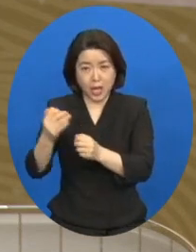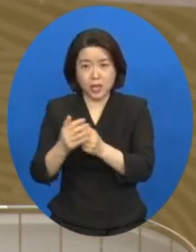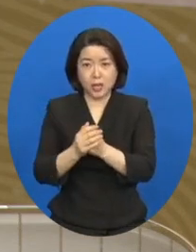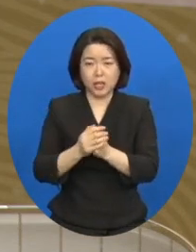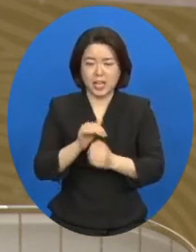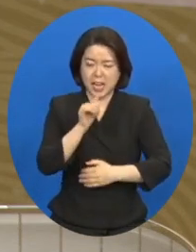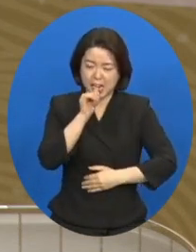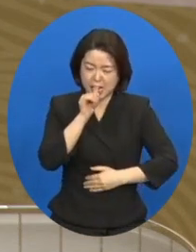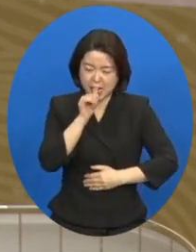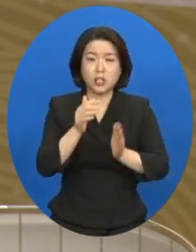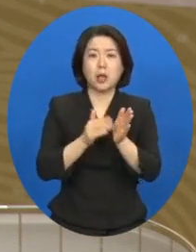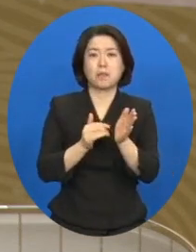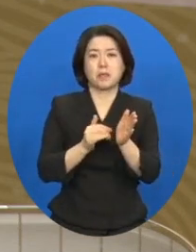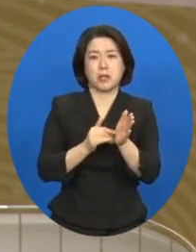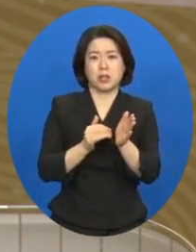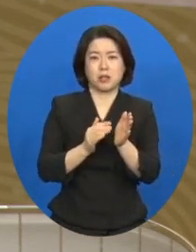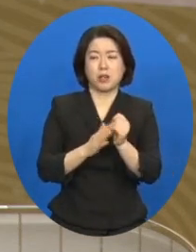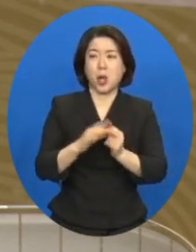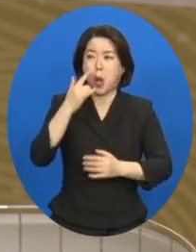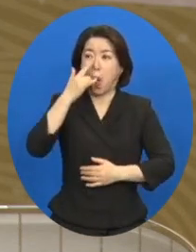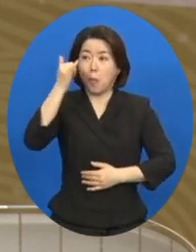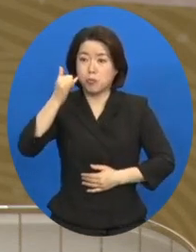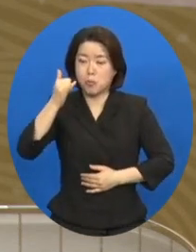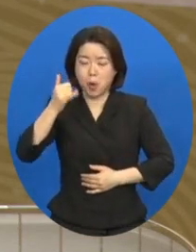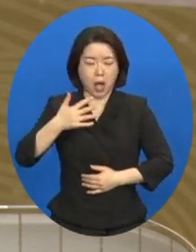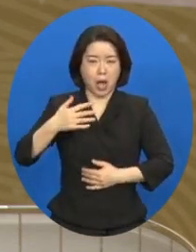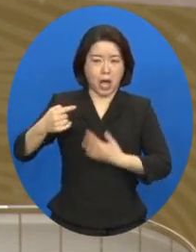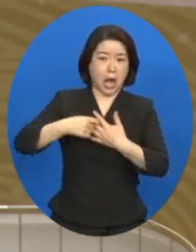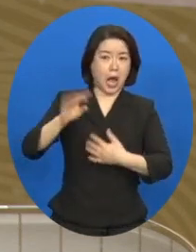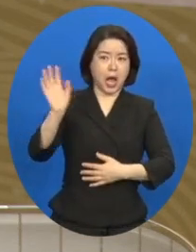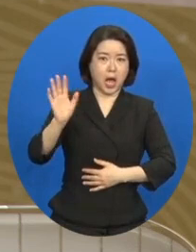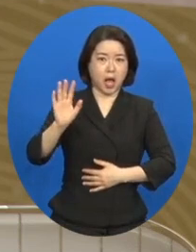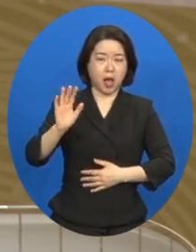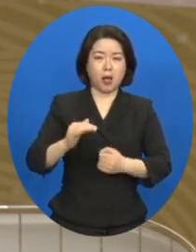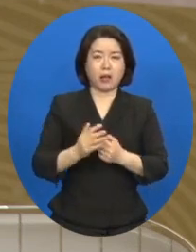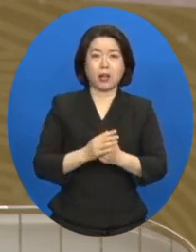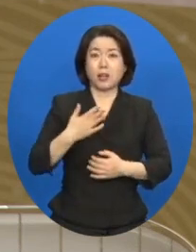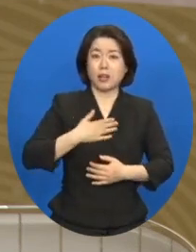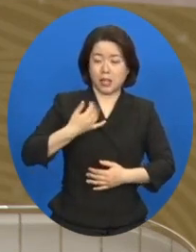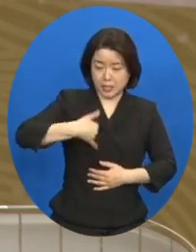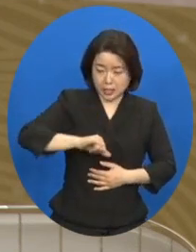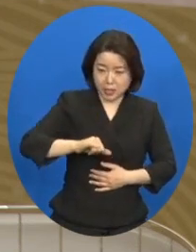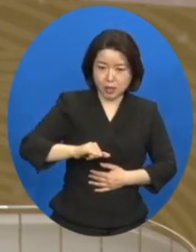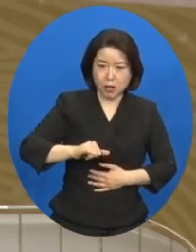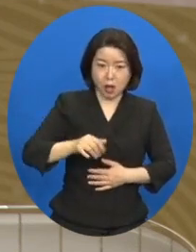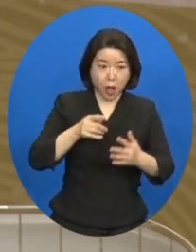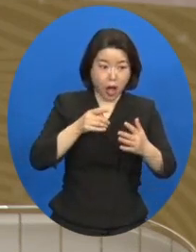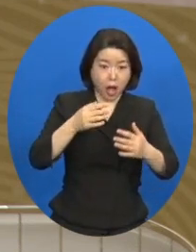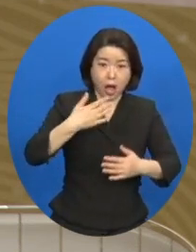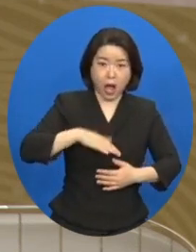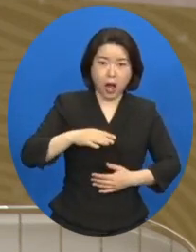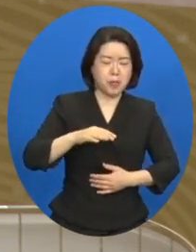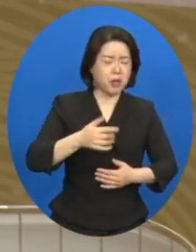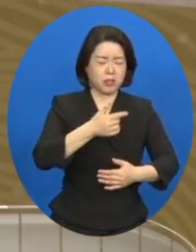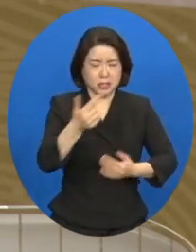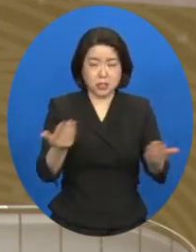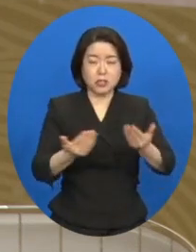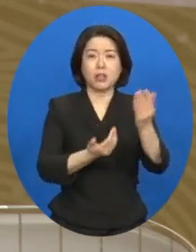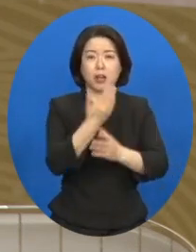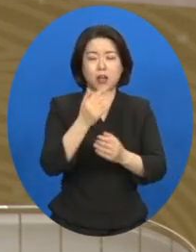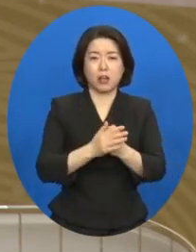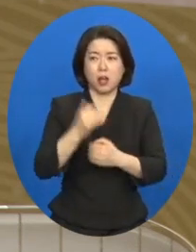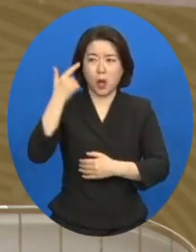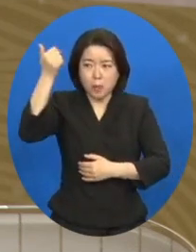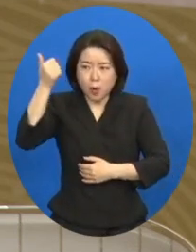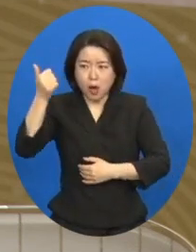이건 절대 비밀. 부모님도 알면 안 돼요. 우리 자녀들, 이거 알면 큰일 나요.